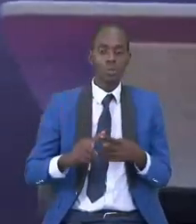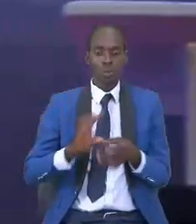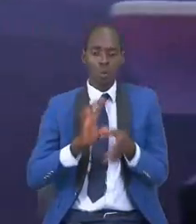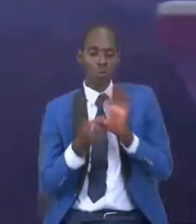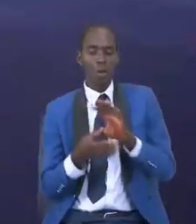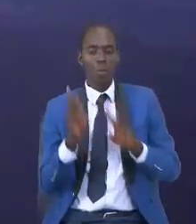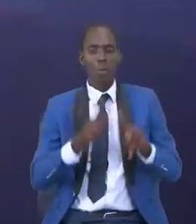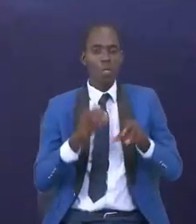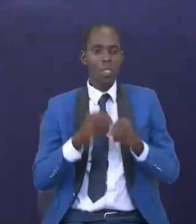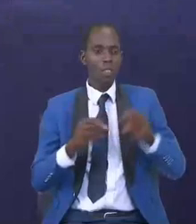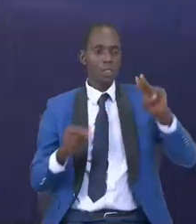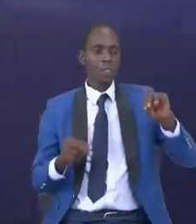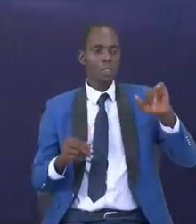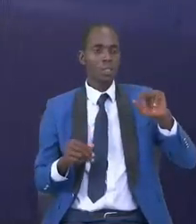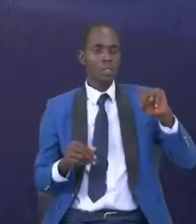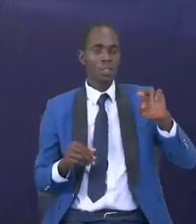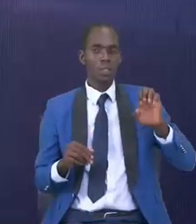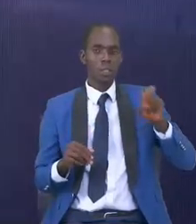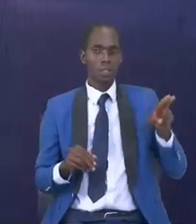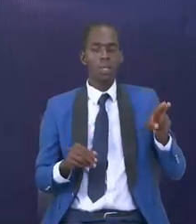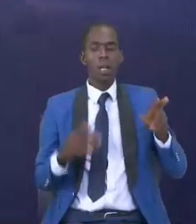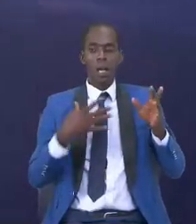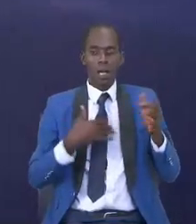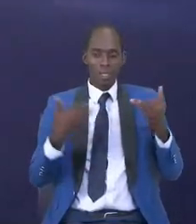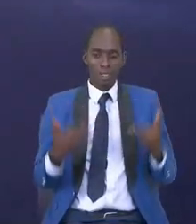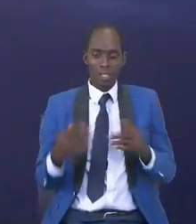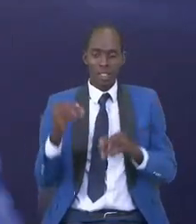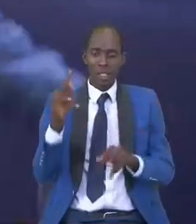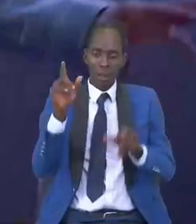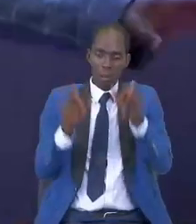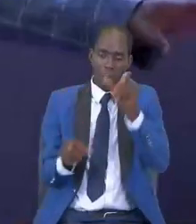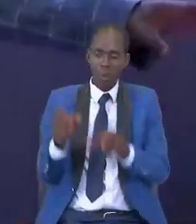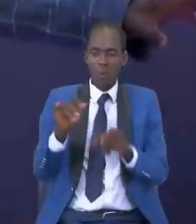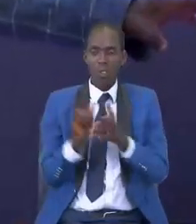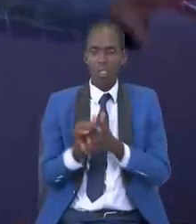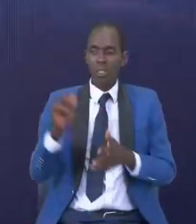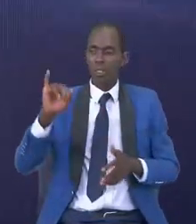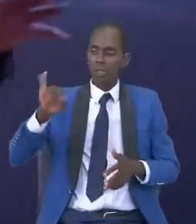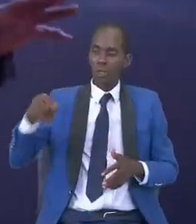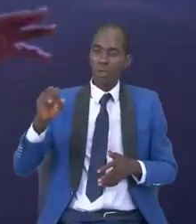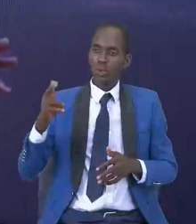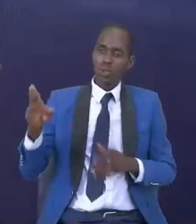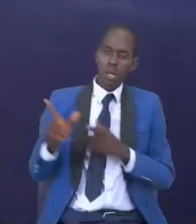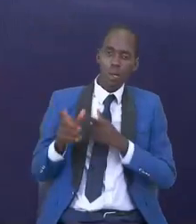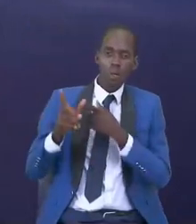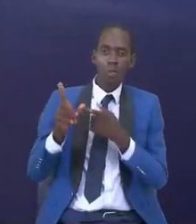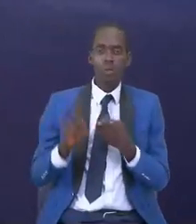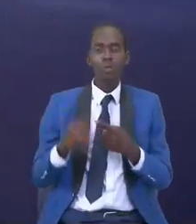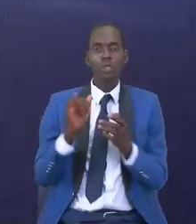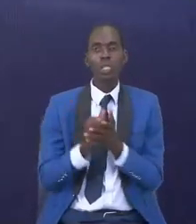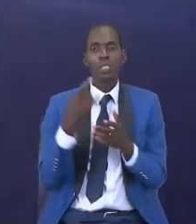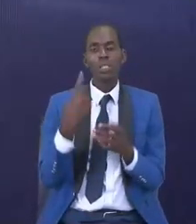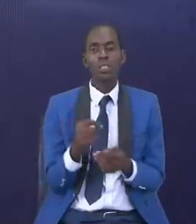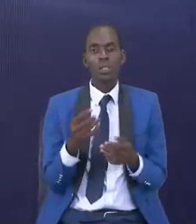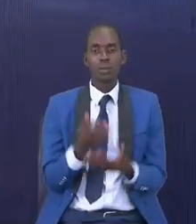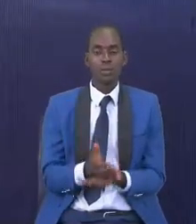il n'avait pas pensé à ça. C'est parce qu'il voulait que ces païens, que ces mariniers et ces hommes qui